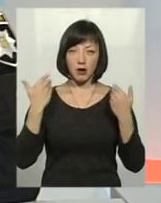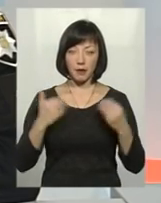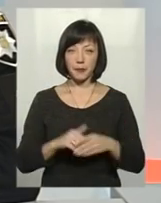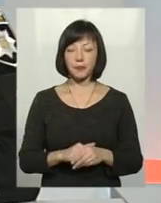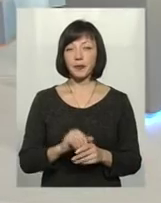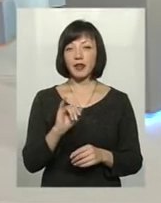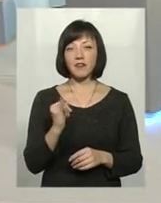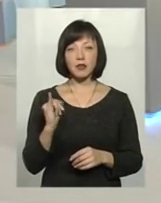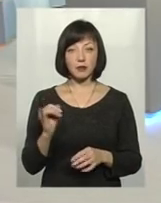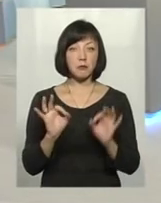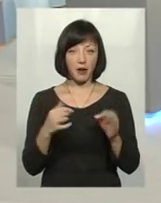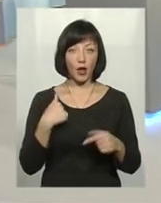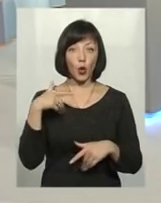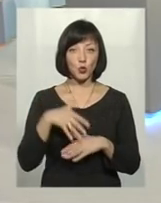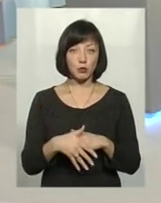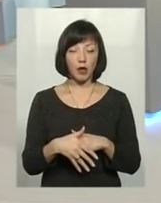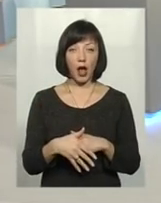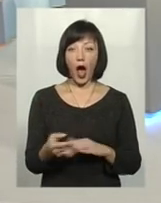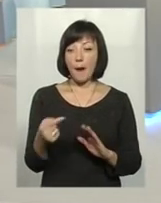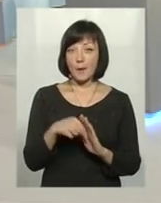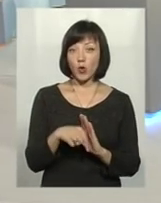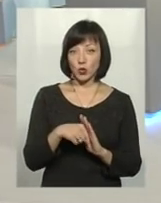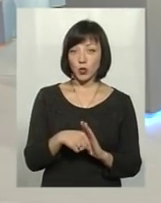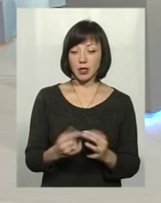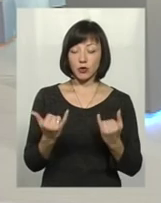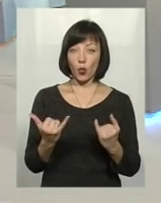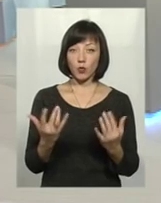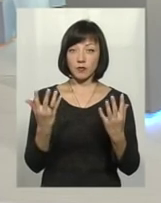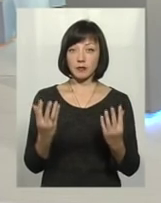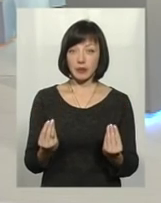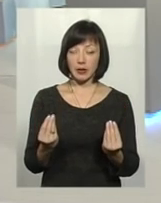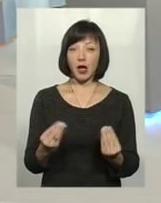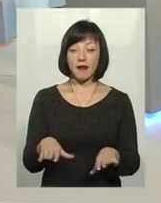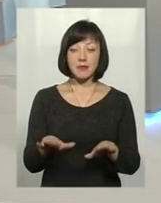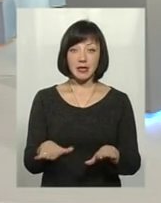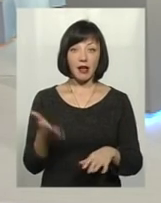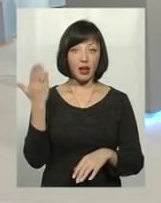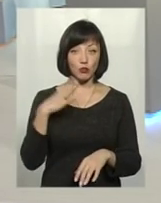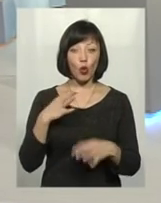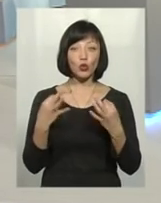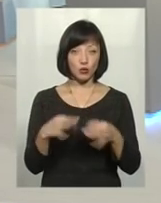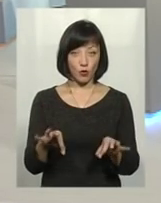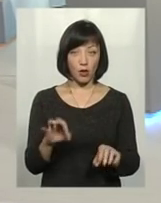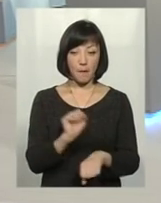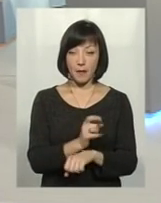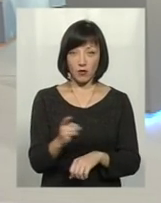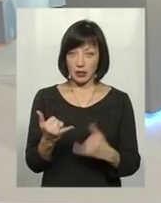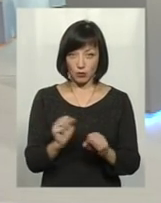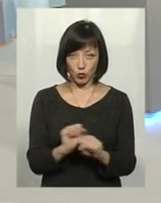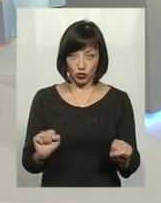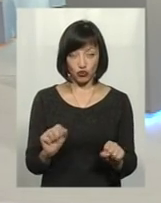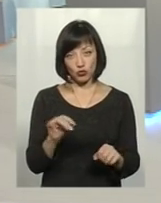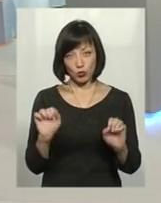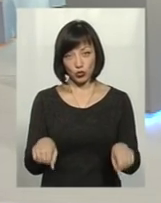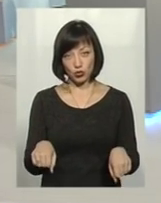Іван Іванович, чи правильно я розумію? Тобто, по суті, на сьогодні в цих місцях, де раніше було дозволено паркуватися, зараз паркуватися не можна, чи